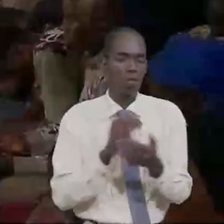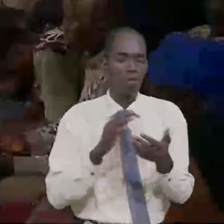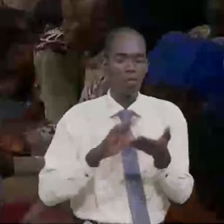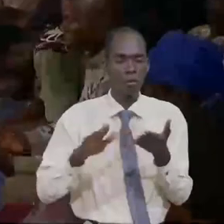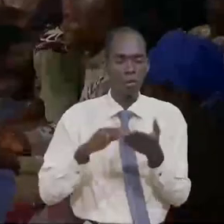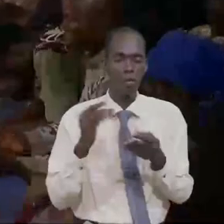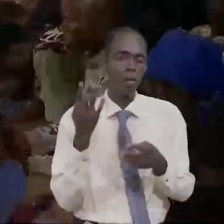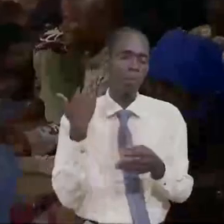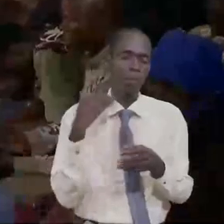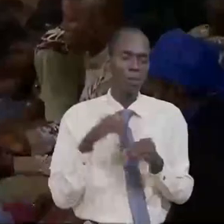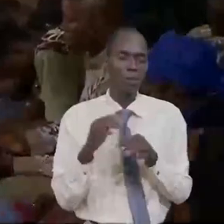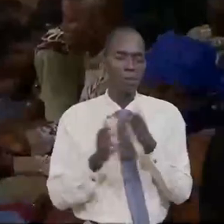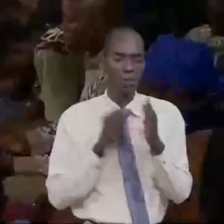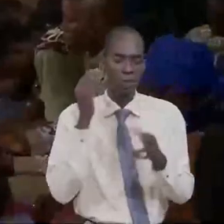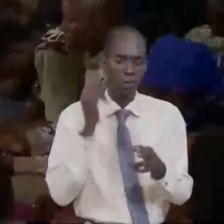Jésus